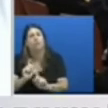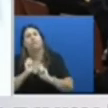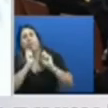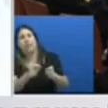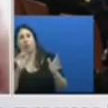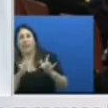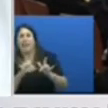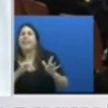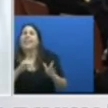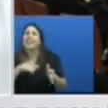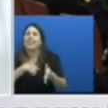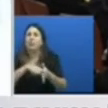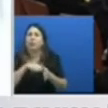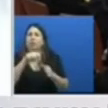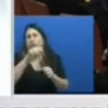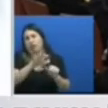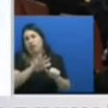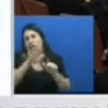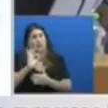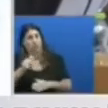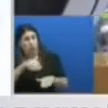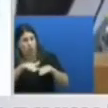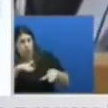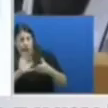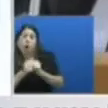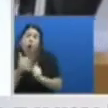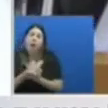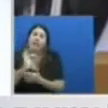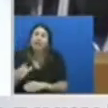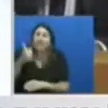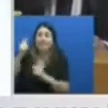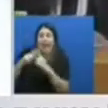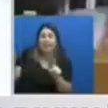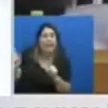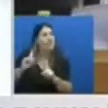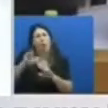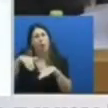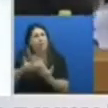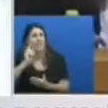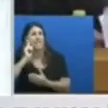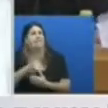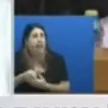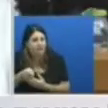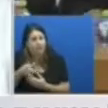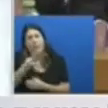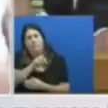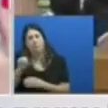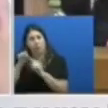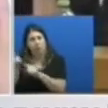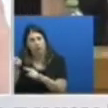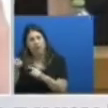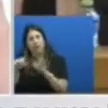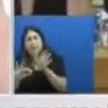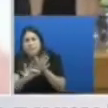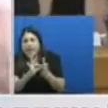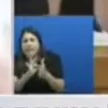הבחירות ככה הוא אומר לעולם ואז הוא אומר כן יש הצעת חוק שהולכת לשנות את ה את ועדת הבחירות אב אני יודעת על איזה הצעת